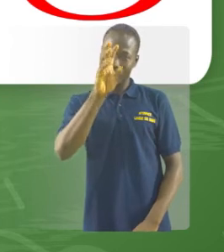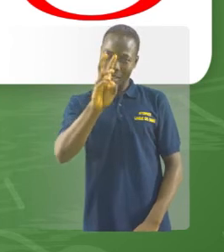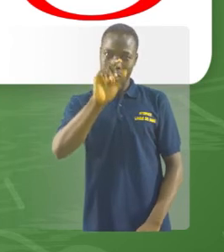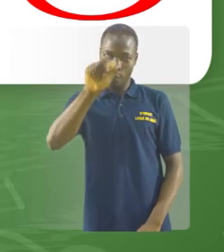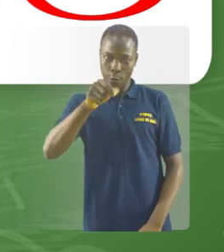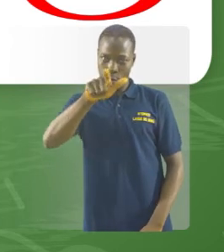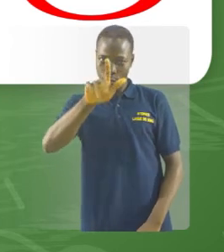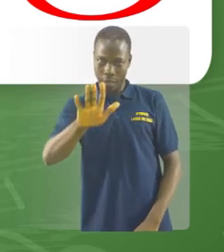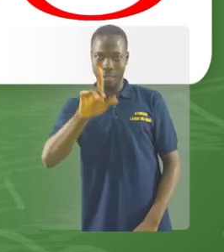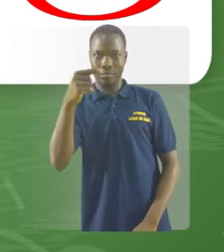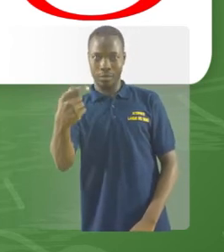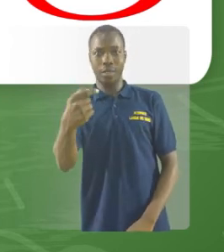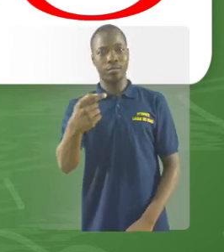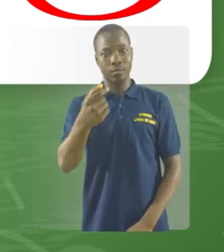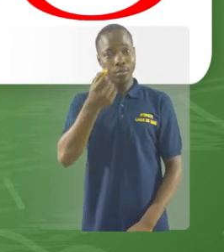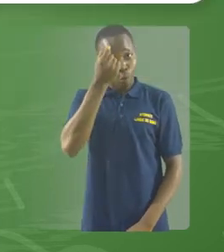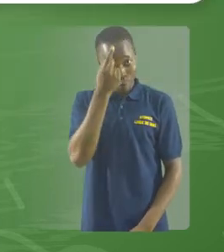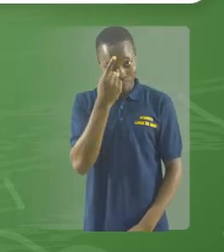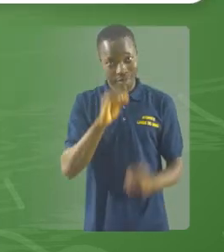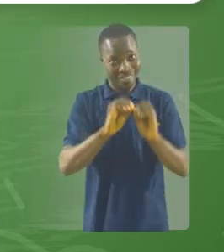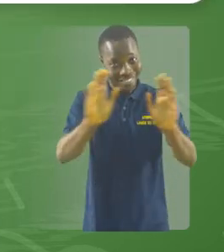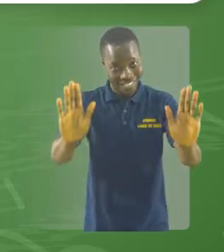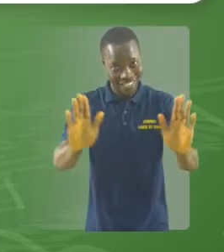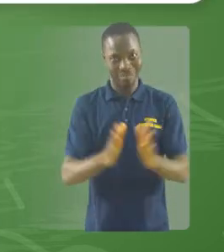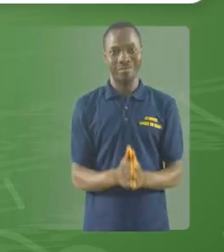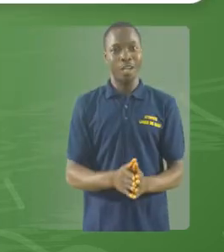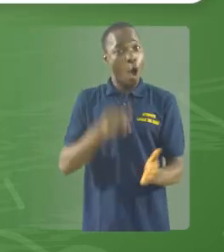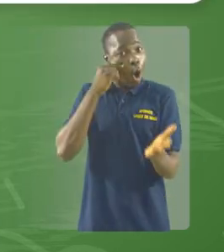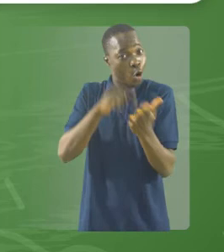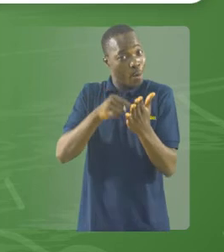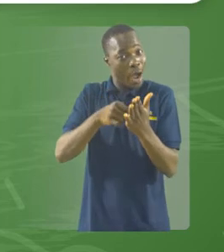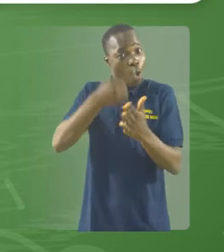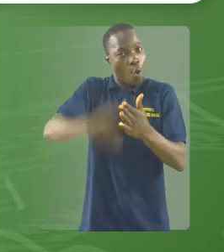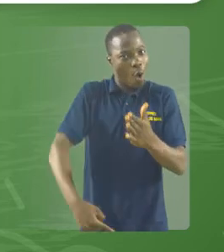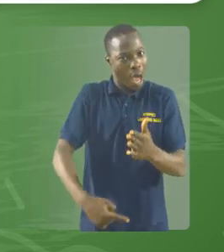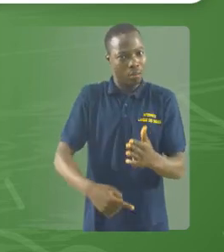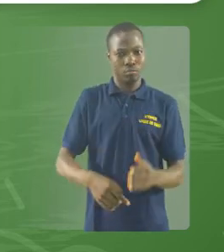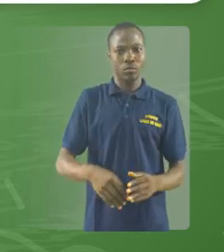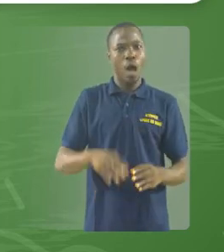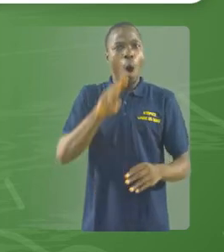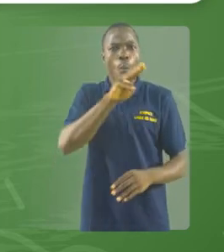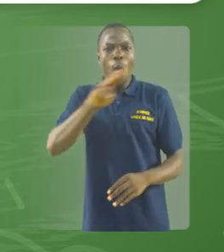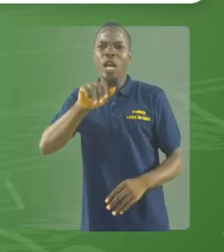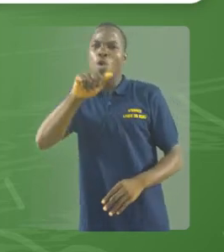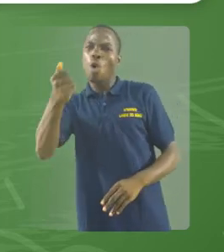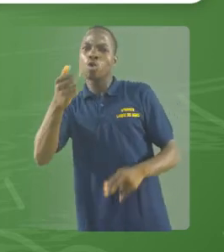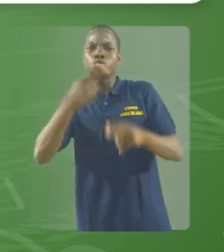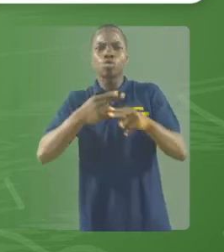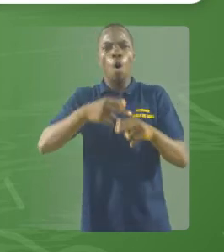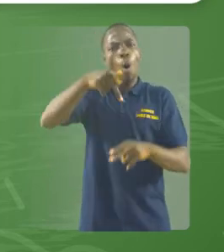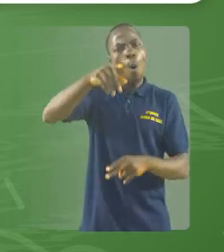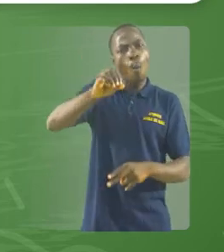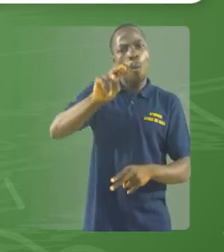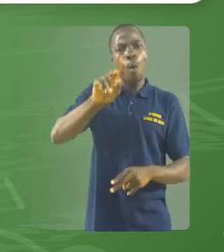116,25 grammes. En remarque, la moyenne pondérée d'une série